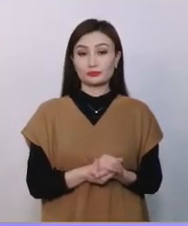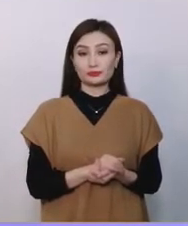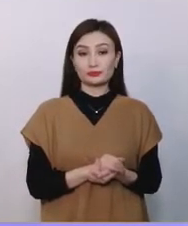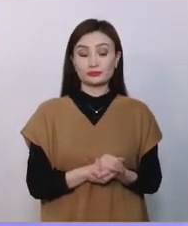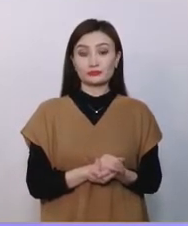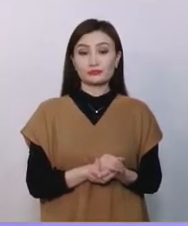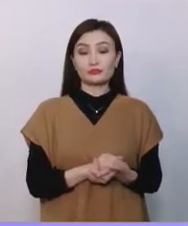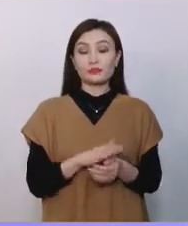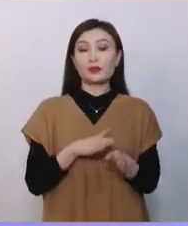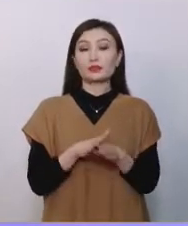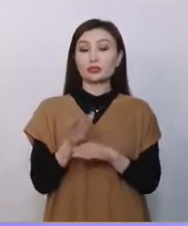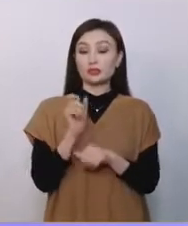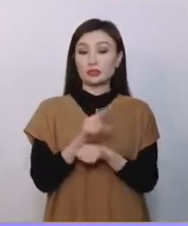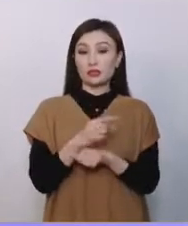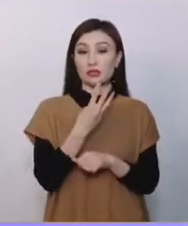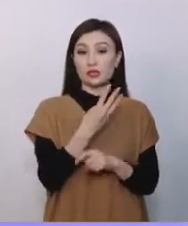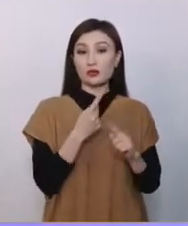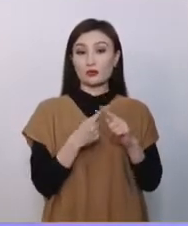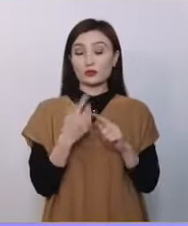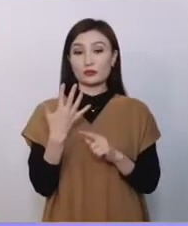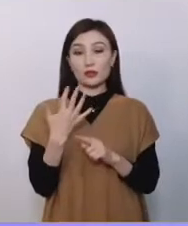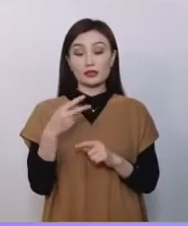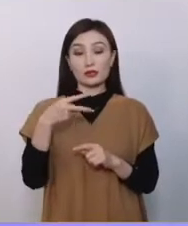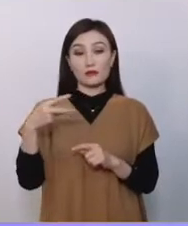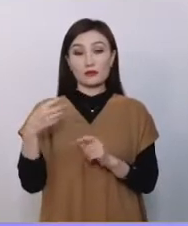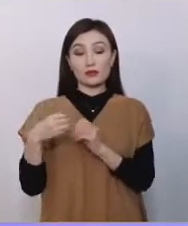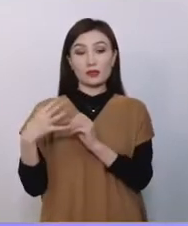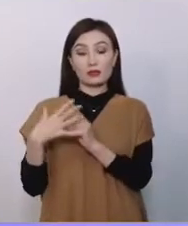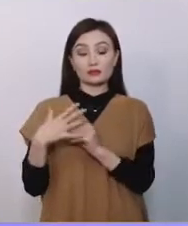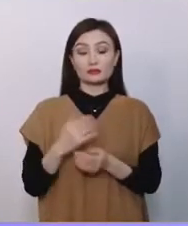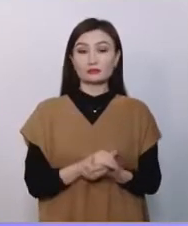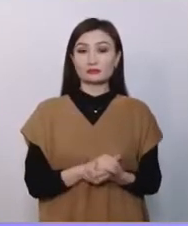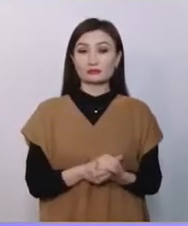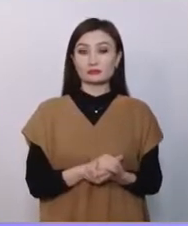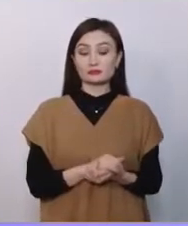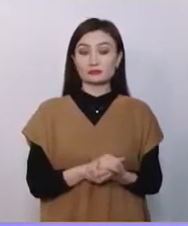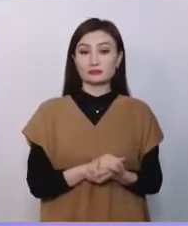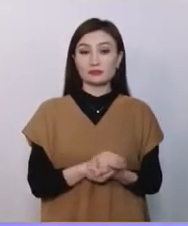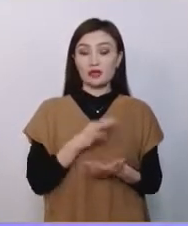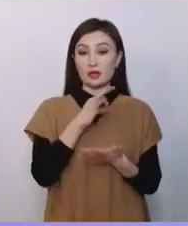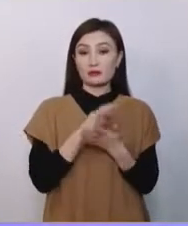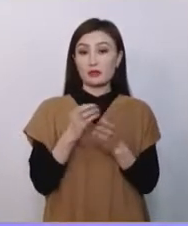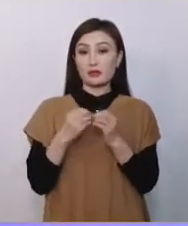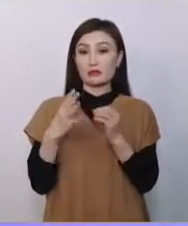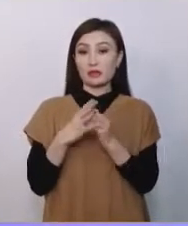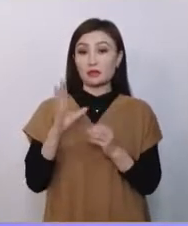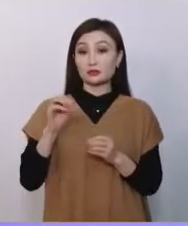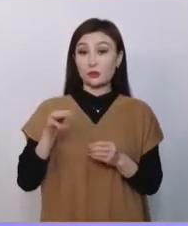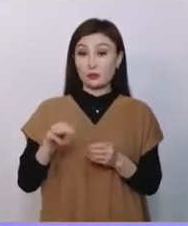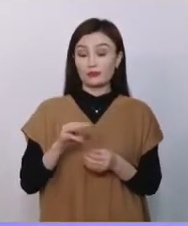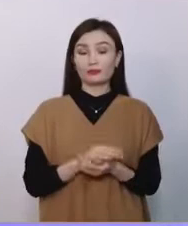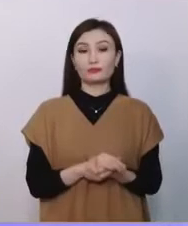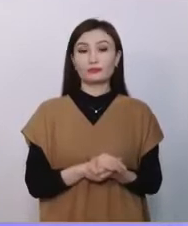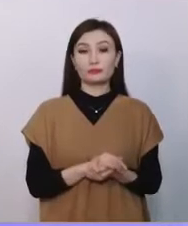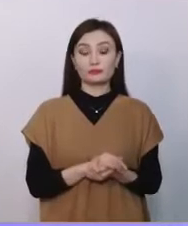решение задачи 3 умножить на 5 равно 15 ответ 15 сумов